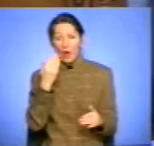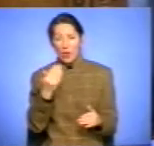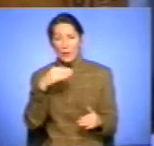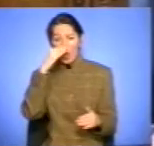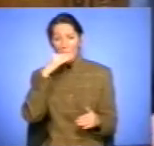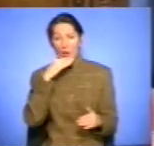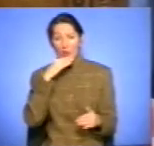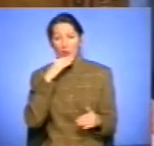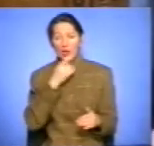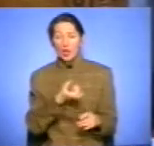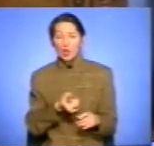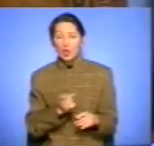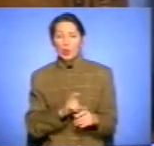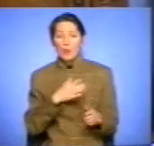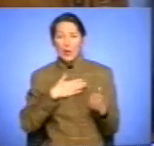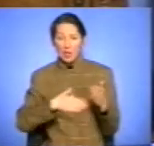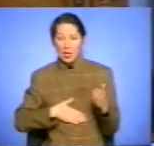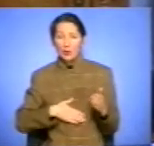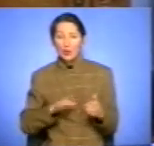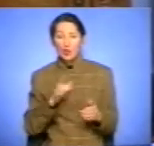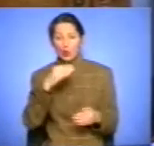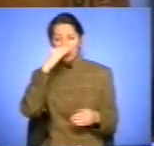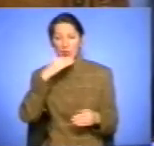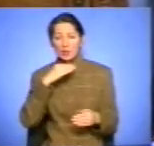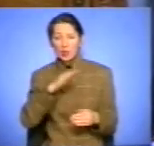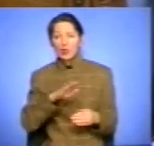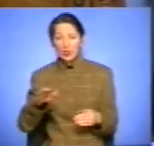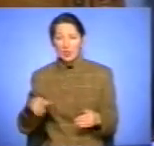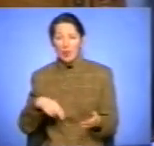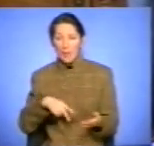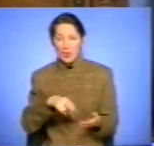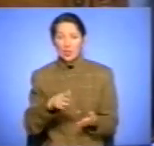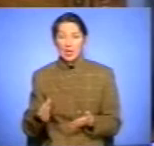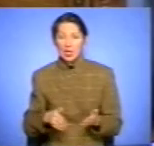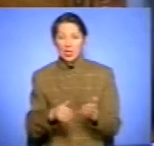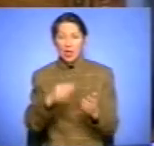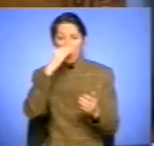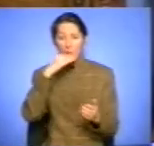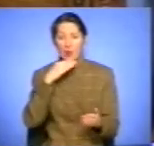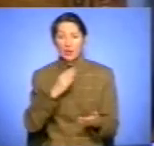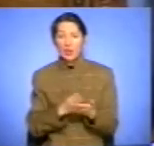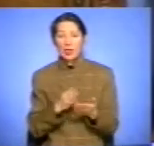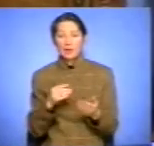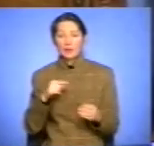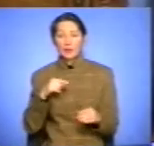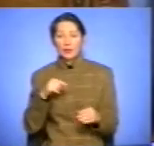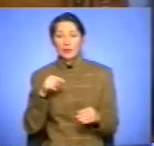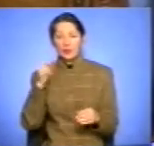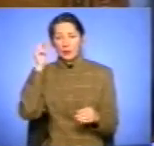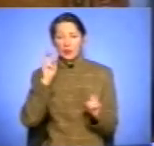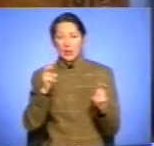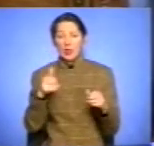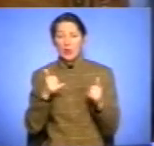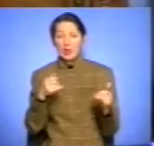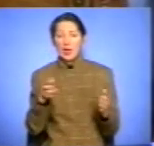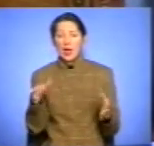власне є предмет для спільної розмови є чому навчити і є кого навчити Я думав що я не перебільшую коли скажу